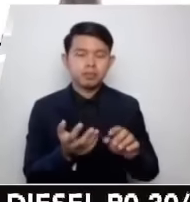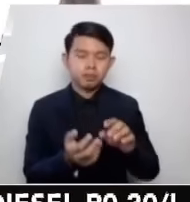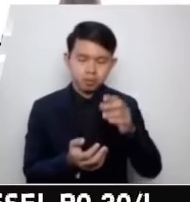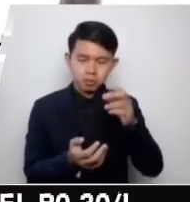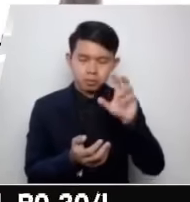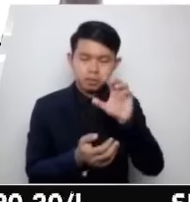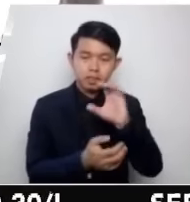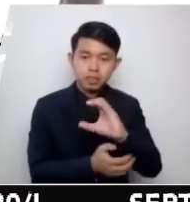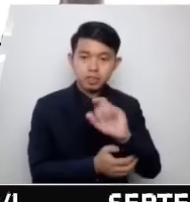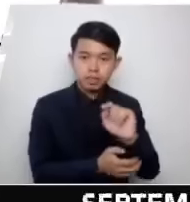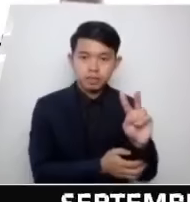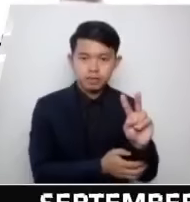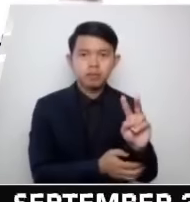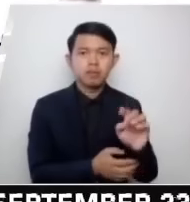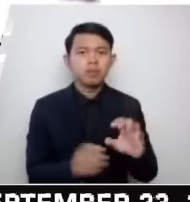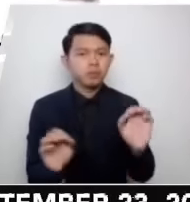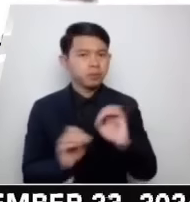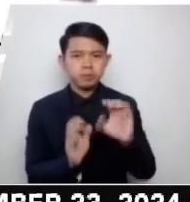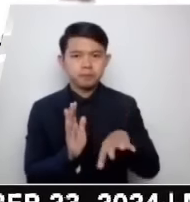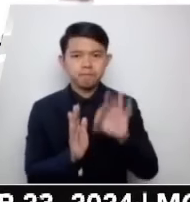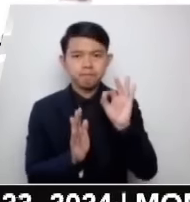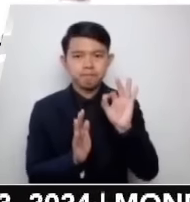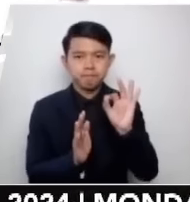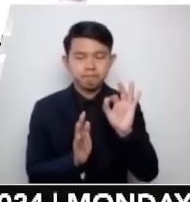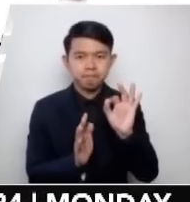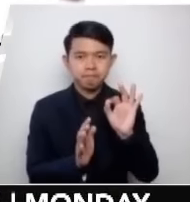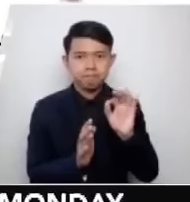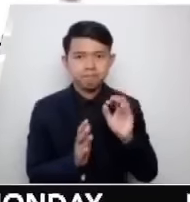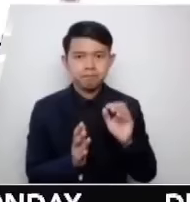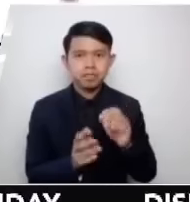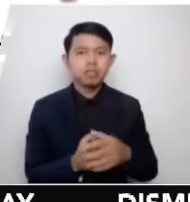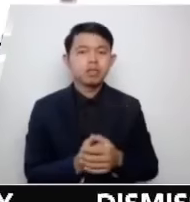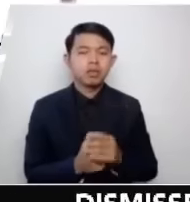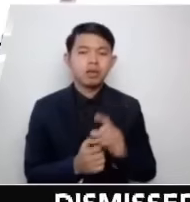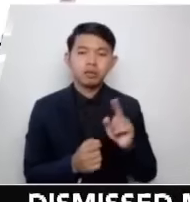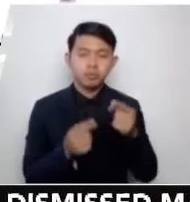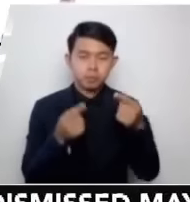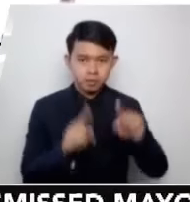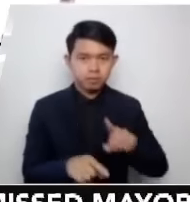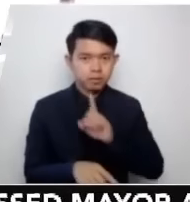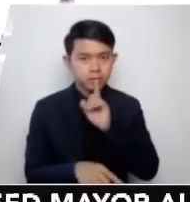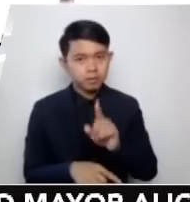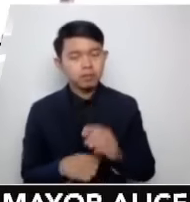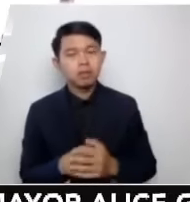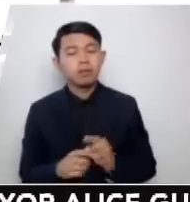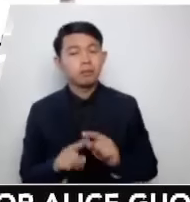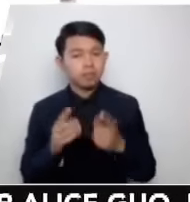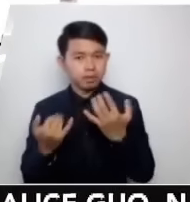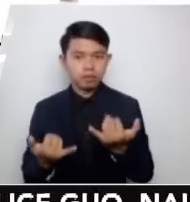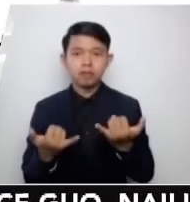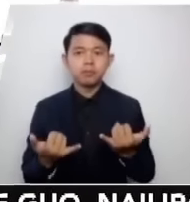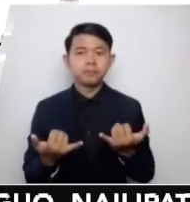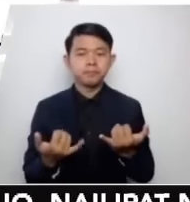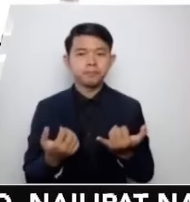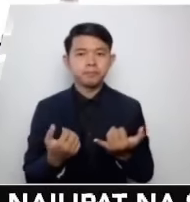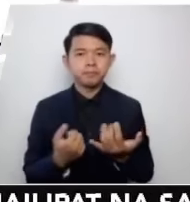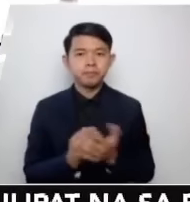then wala man gyoy nakita kung kinsa gyud ang nagbuhat adto. So as of now, wala pa gyoy